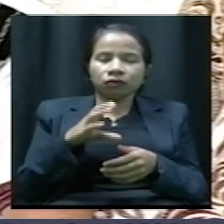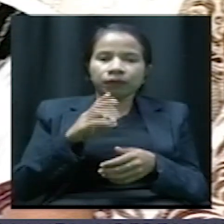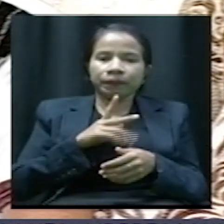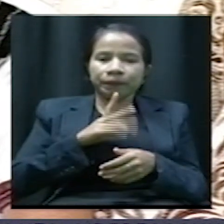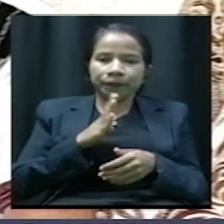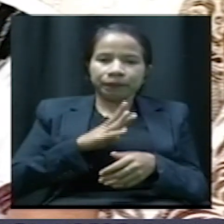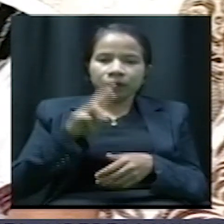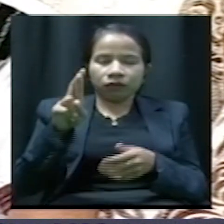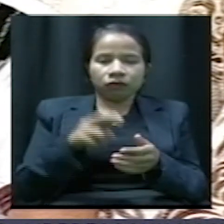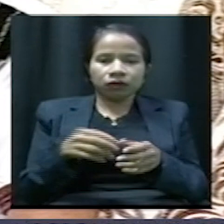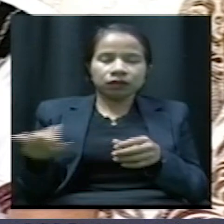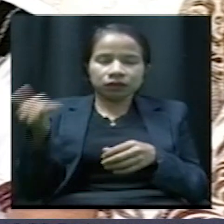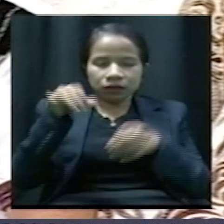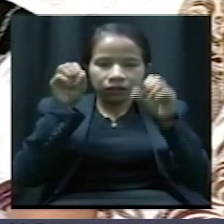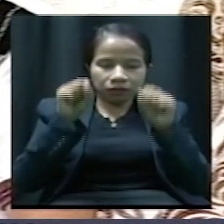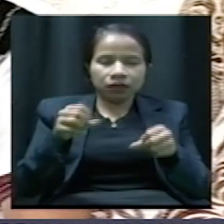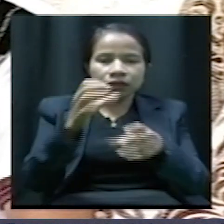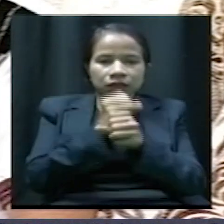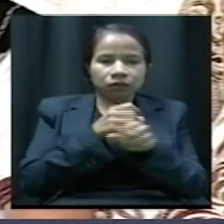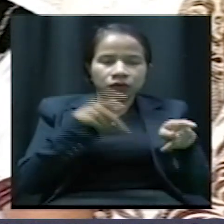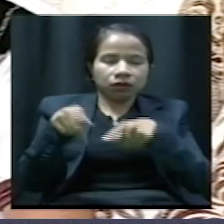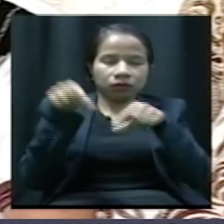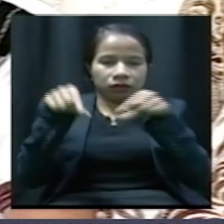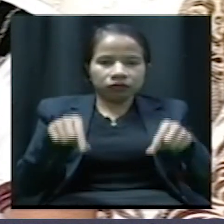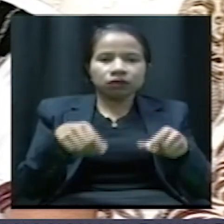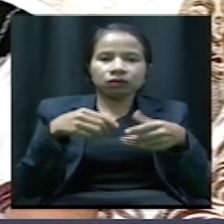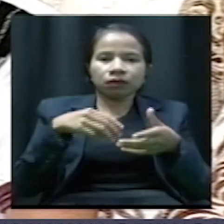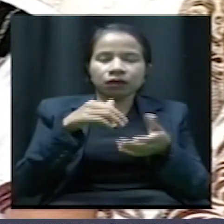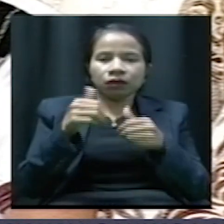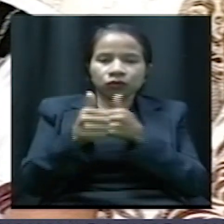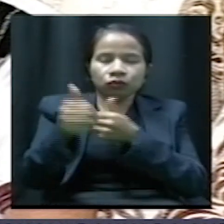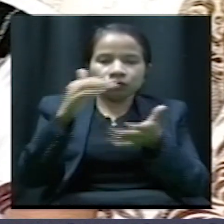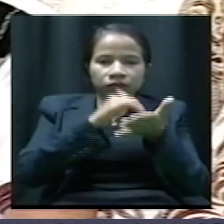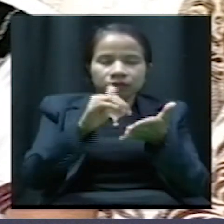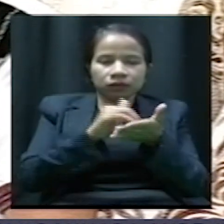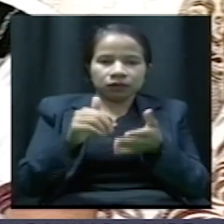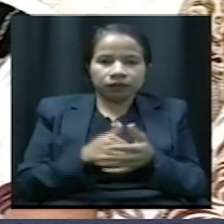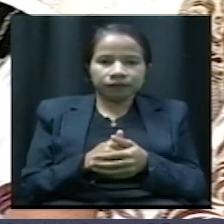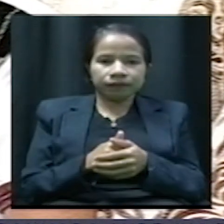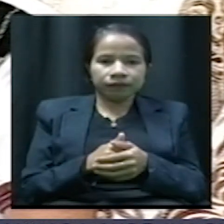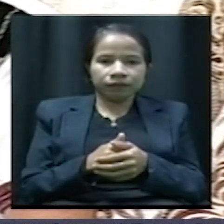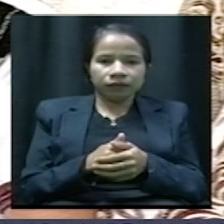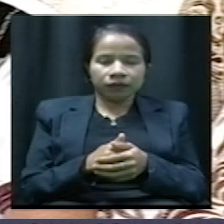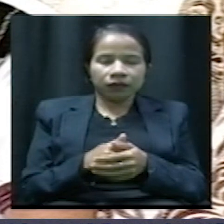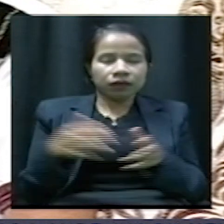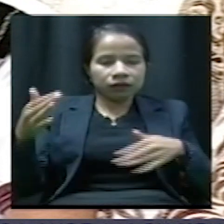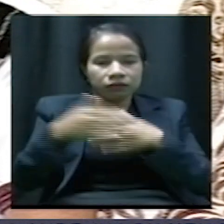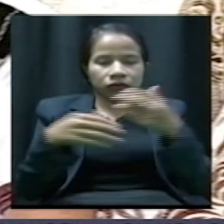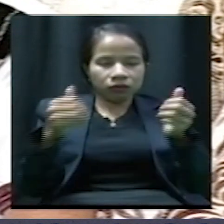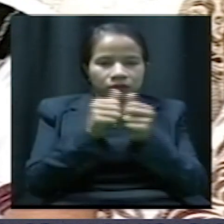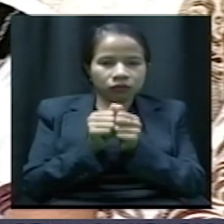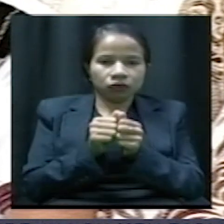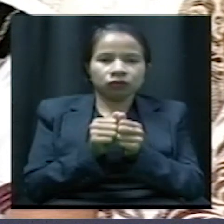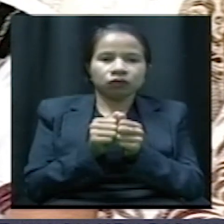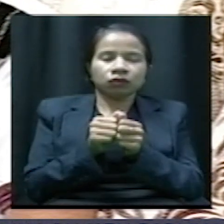seluk ne be sira bele simu e mahut deficiência batuir formação sira ne tamane mak husu atu itene kolaborasaun